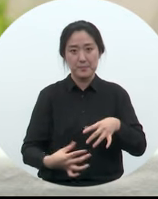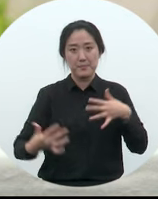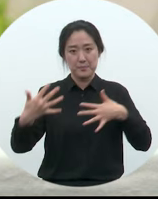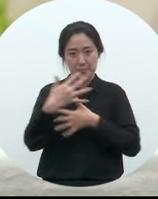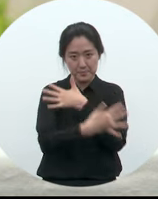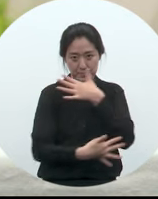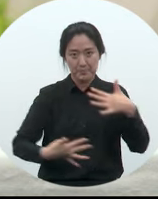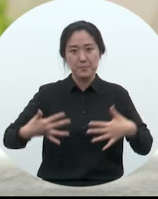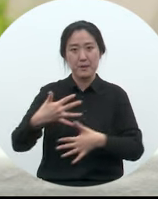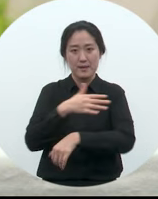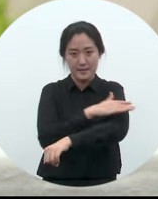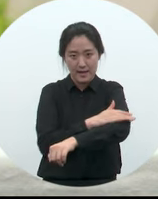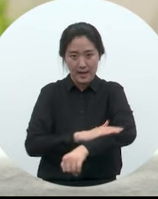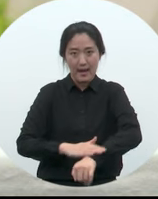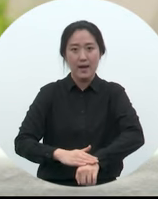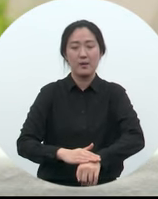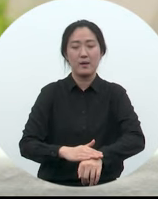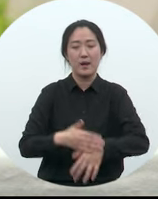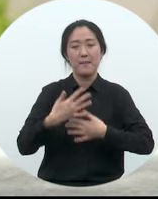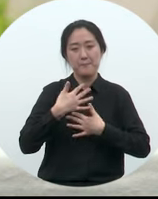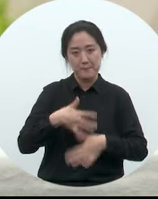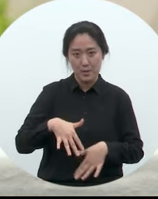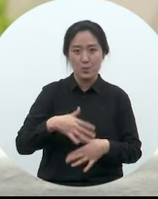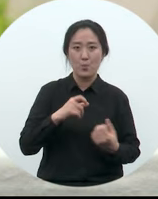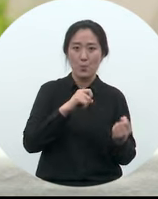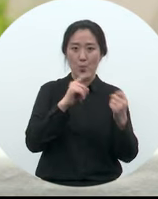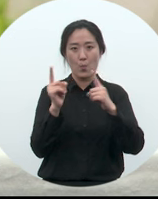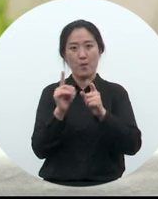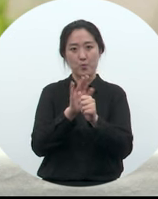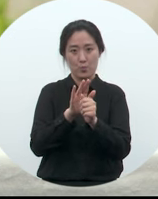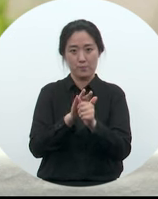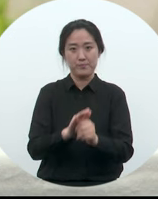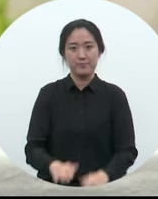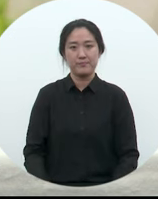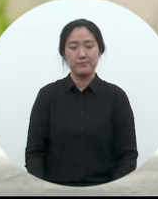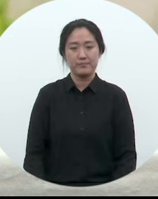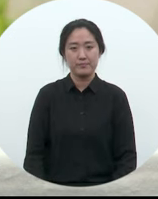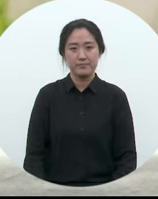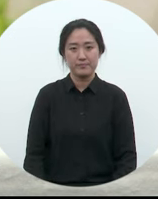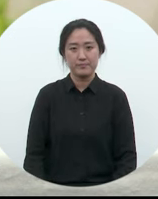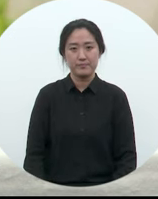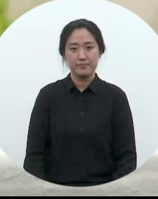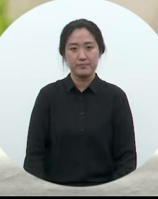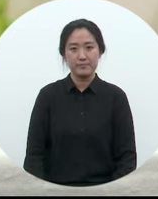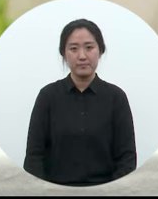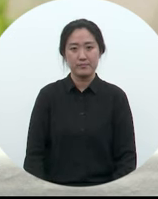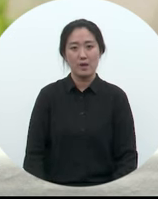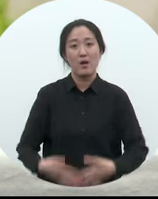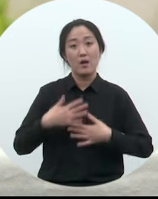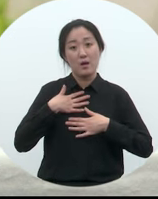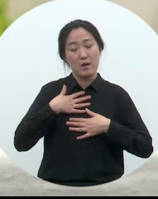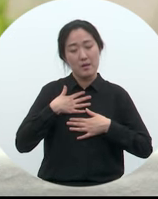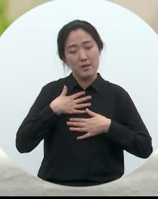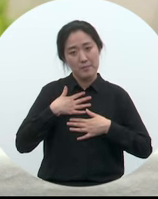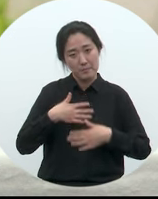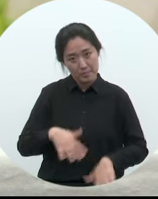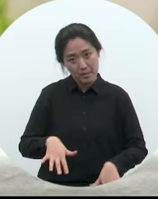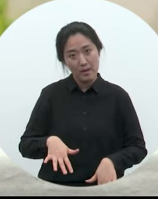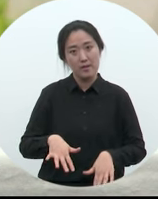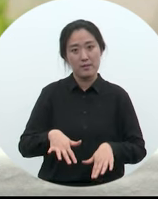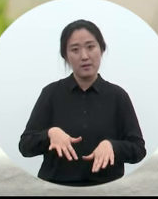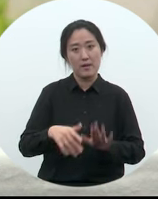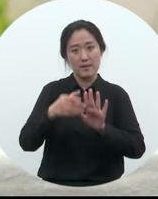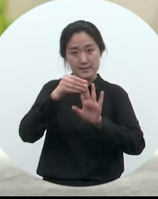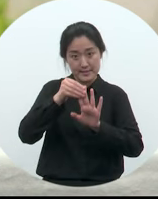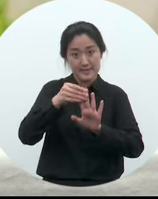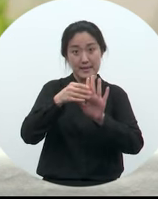림프액 같은 것들이 순환이 잘 되면서 피로를 풀어주는데 도움이 많이 됩니다. 또 만성 피로를